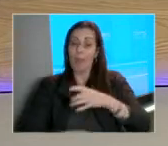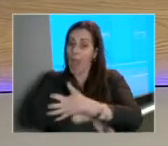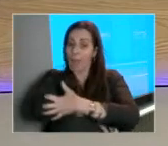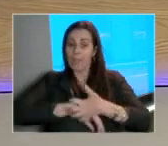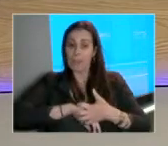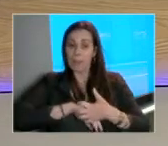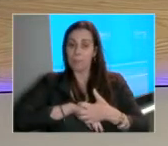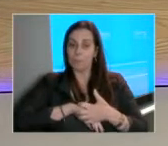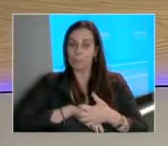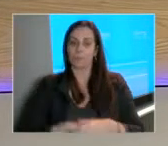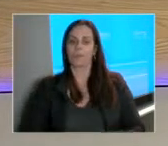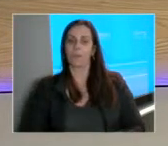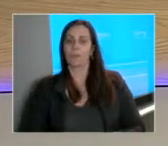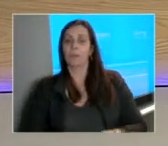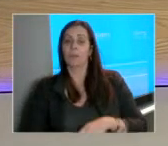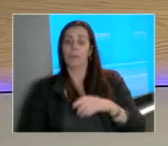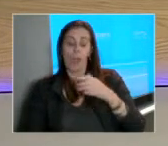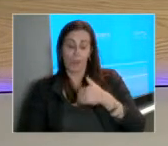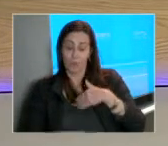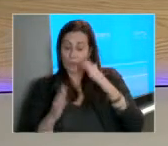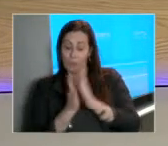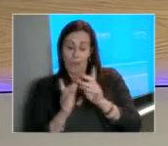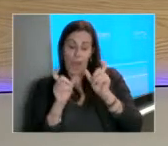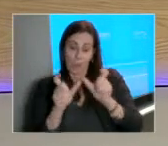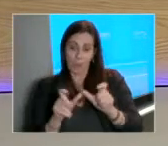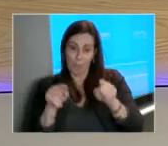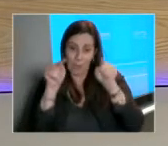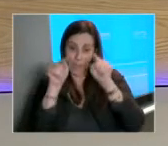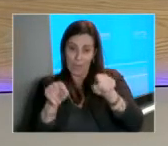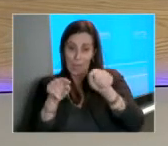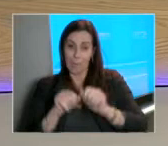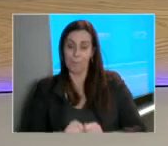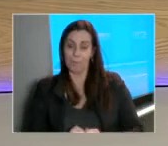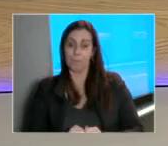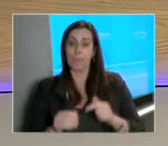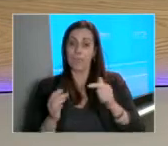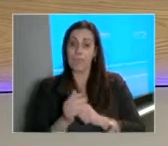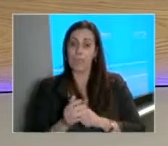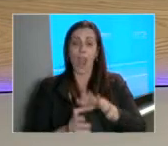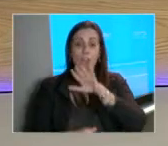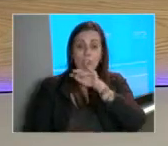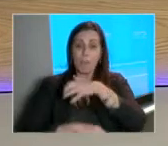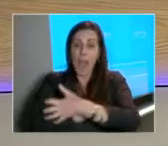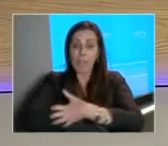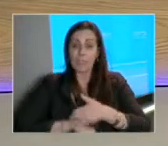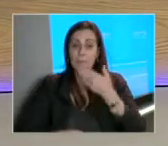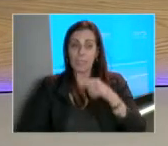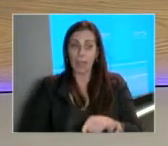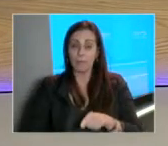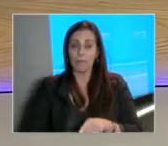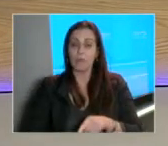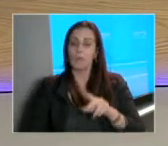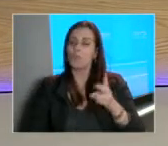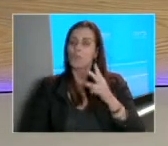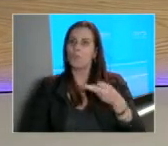הם עניים. שתיים, אנחנו מבקשים חסינות מכם נבחרי הציבור, כי שיעור הקשישים העניים בישראל